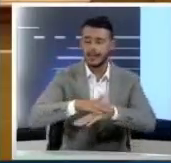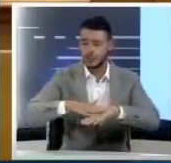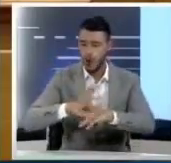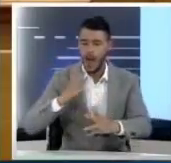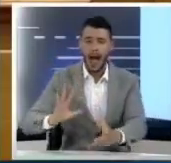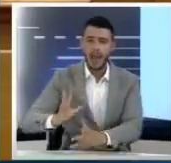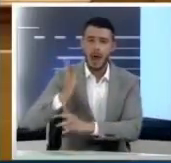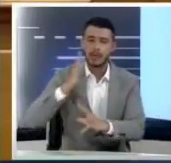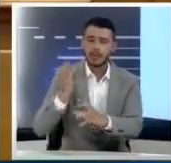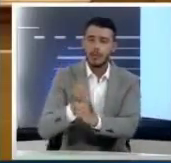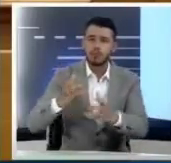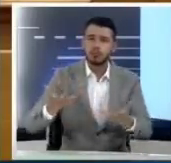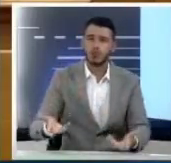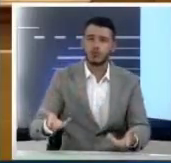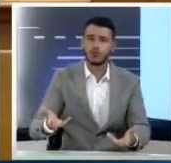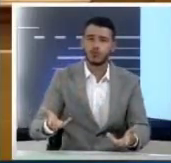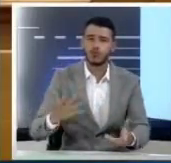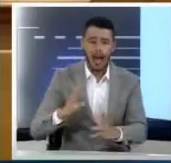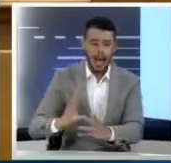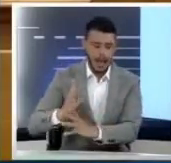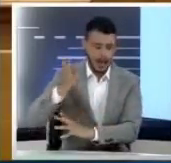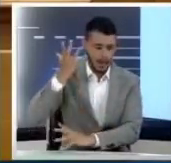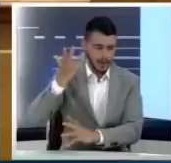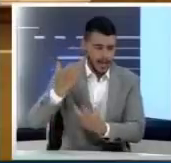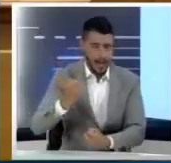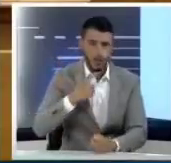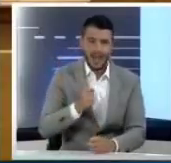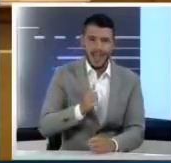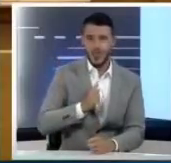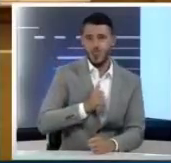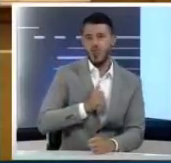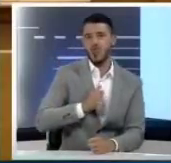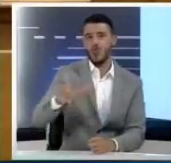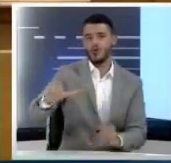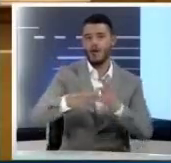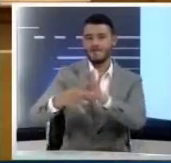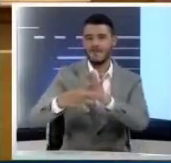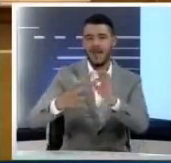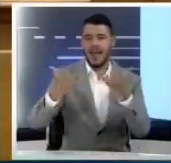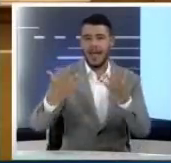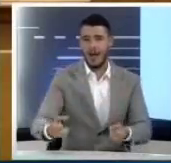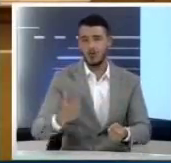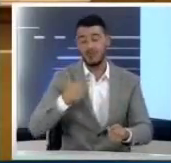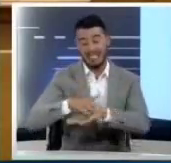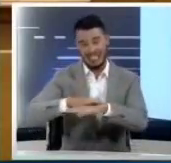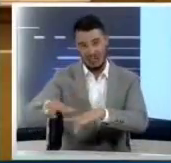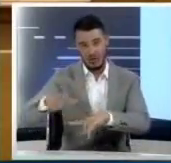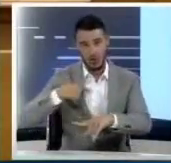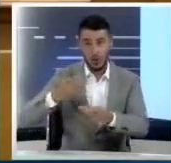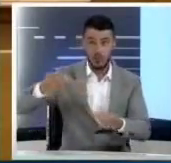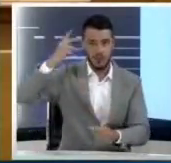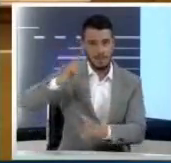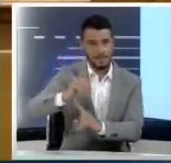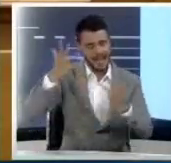έχουμε ανάπτυξη? Γιατί έχουμε καλή σχέση με το ιδιωτικό τομέα. Καλά, μην υπερβάλλουμε. Καλή σχέση με συγκεκριμένα συμφέροντα έχετε, που νομίζω ότι είναι